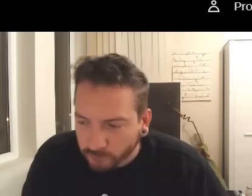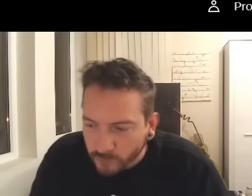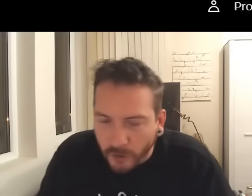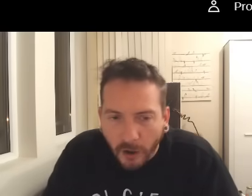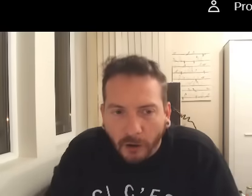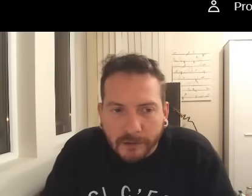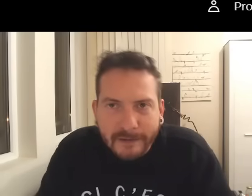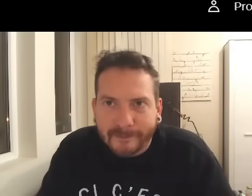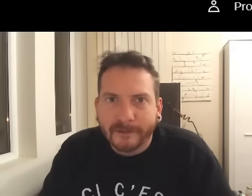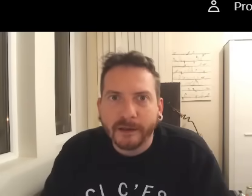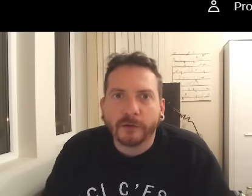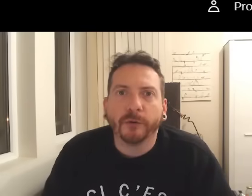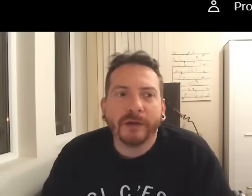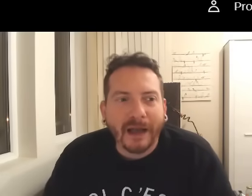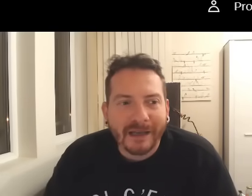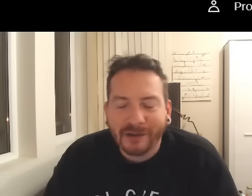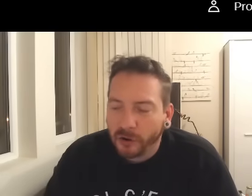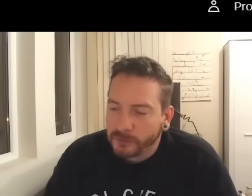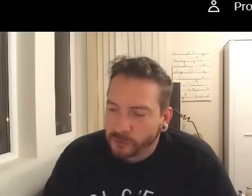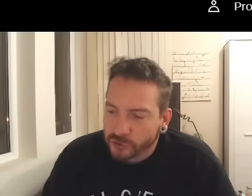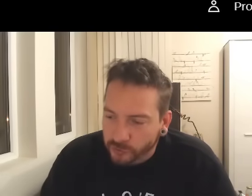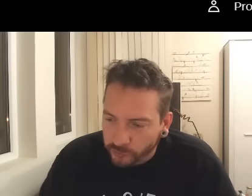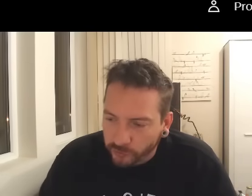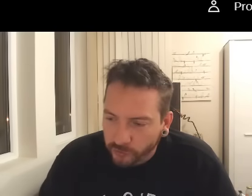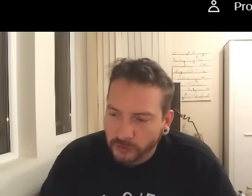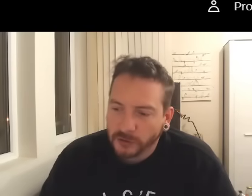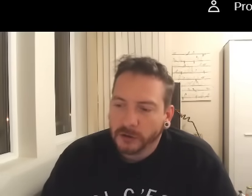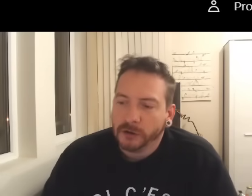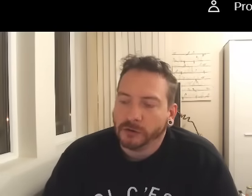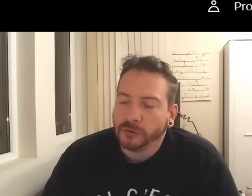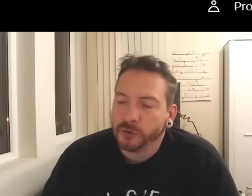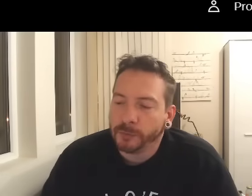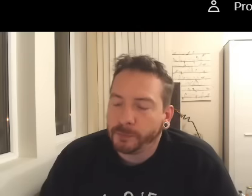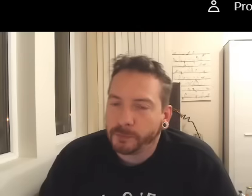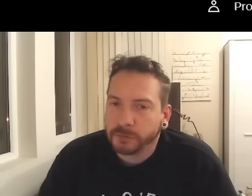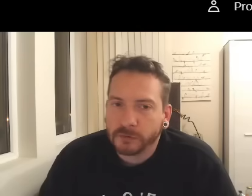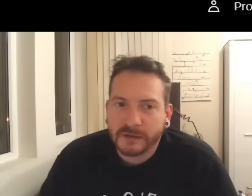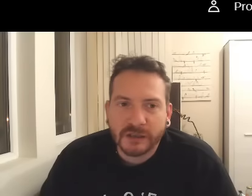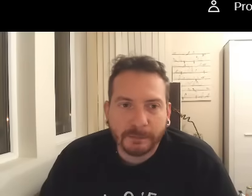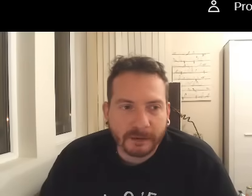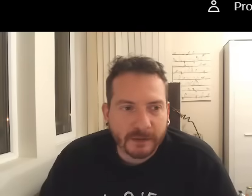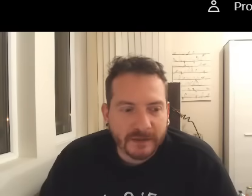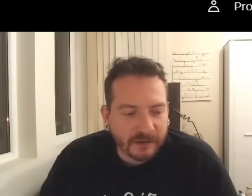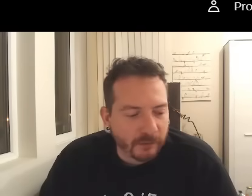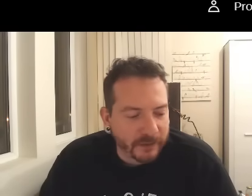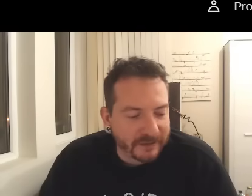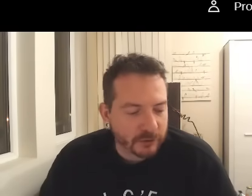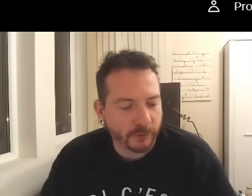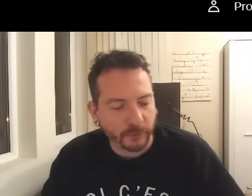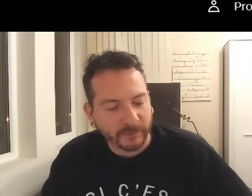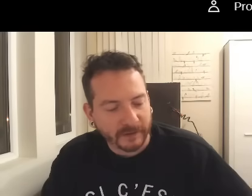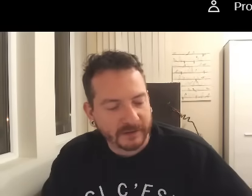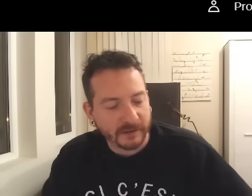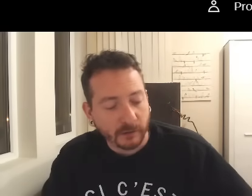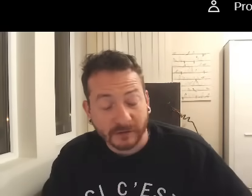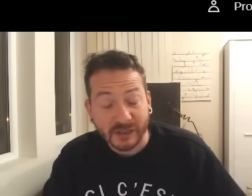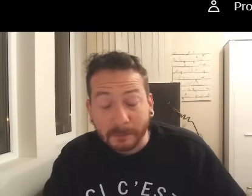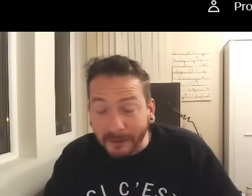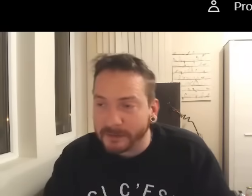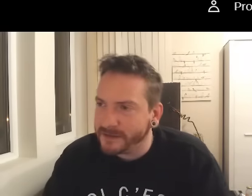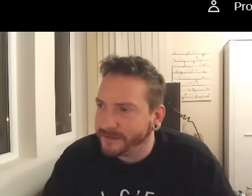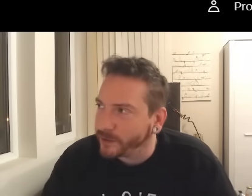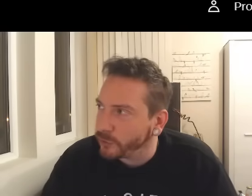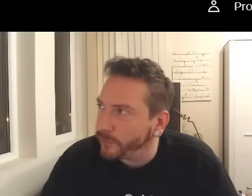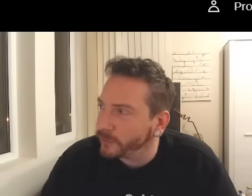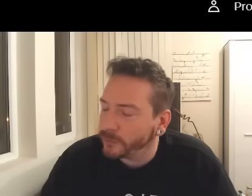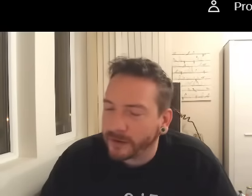ça il sait que il a énormément de chance je si je dis pas de bêtises avant il était chauffeur de taxi alors si je dis pas